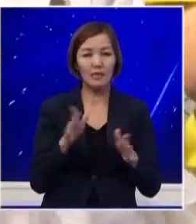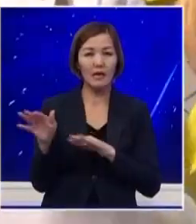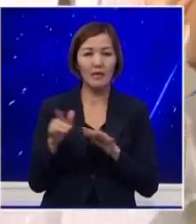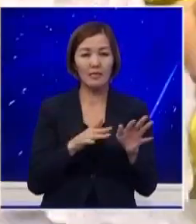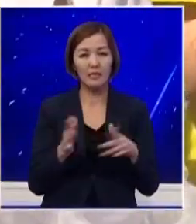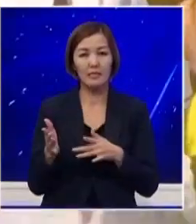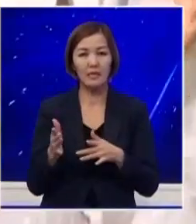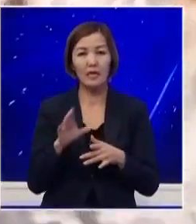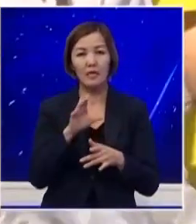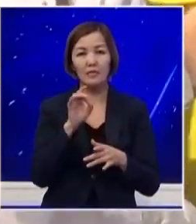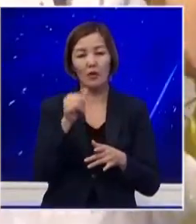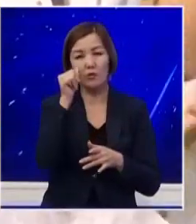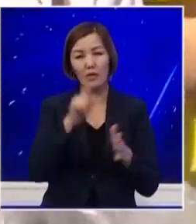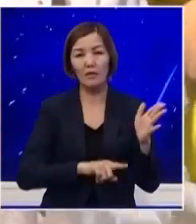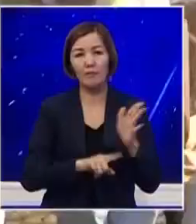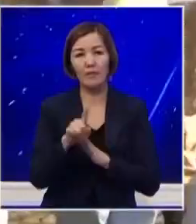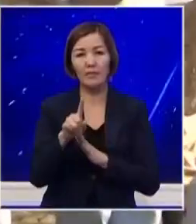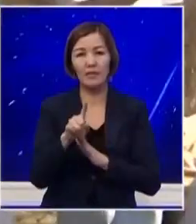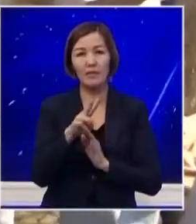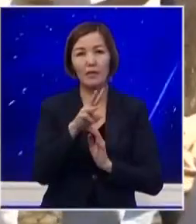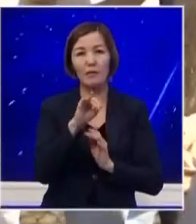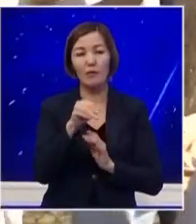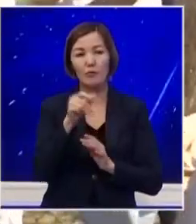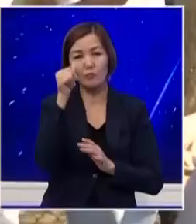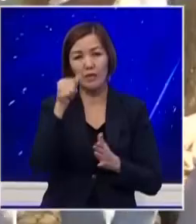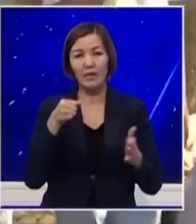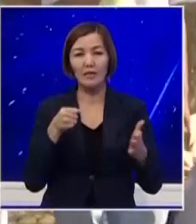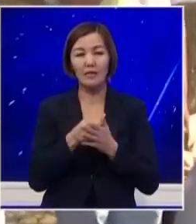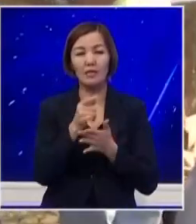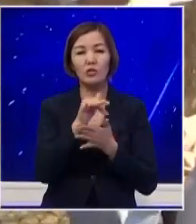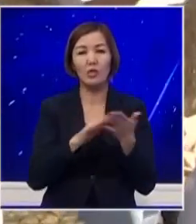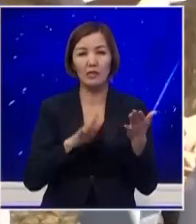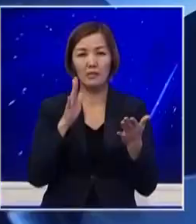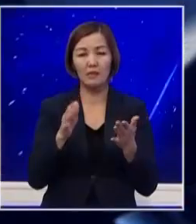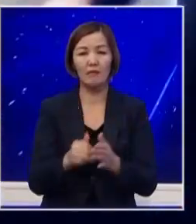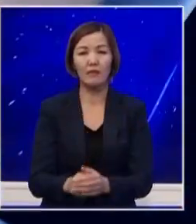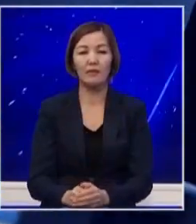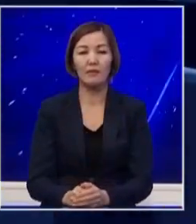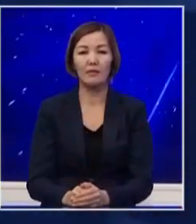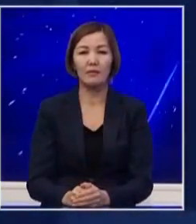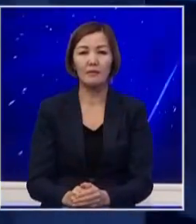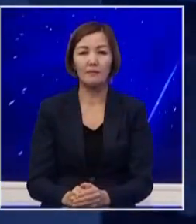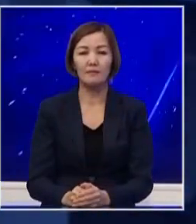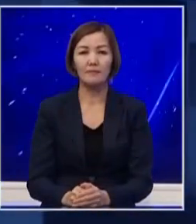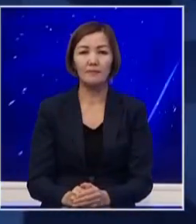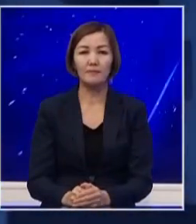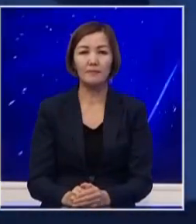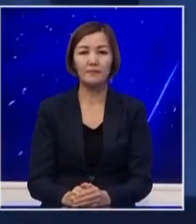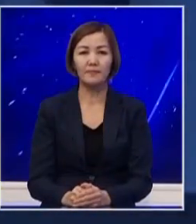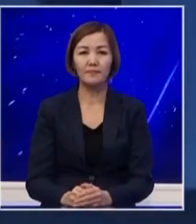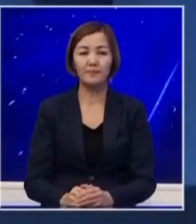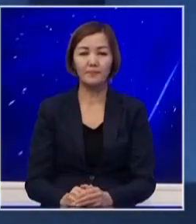акциясы сәуір айының басынан бастап маусым айының соңына дейін өз жалғасын таппақ. Құрманжан Қасымжанұлы,